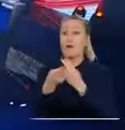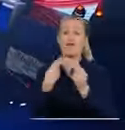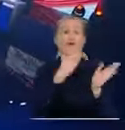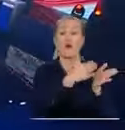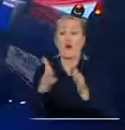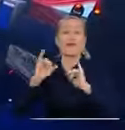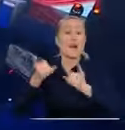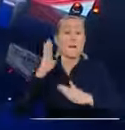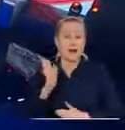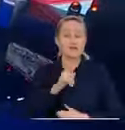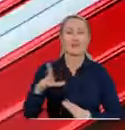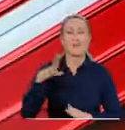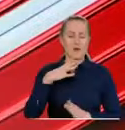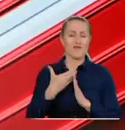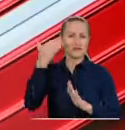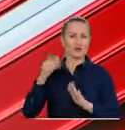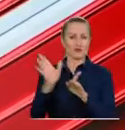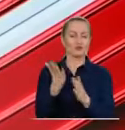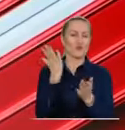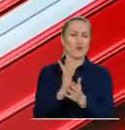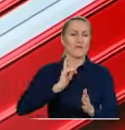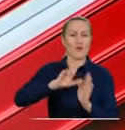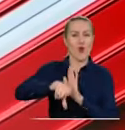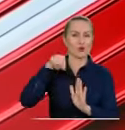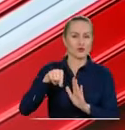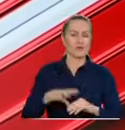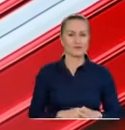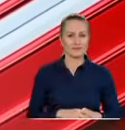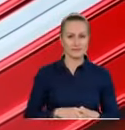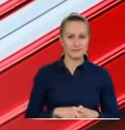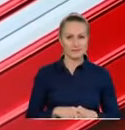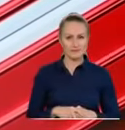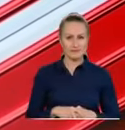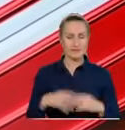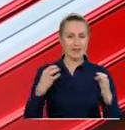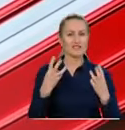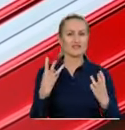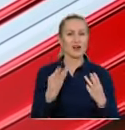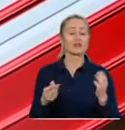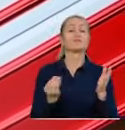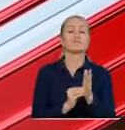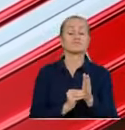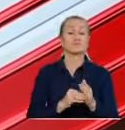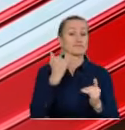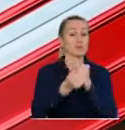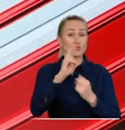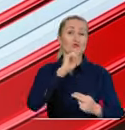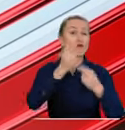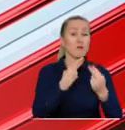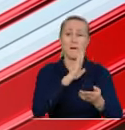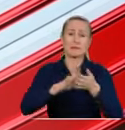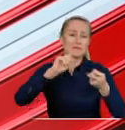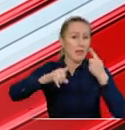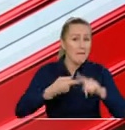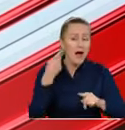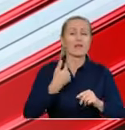pytania, została również ustalona podczas losowania. I teraz ważna uwaga, odpowiedzi nie na temat będą mogły być przeze mnie przerywane